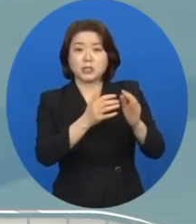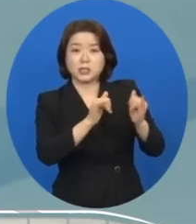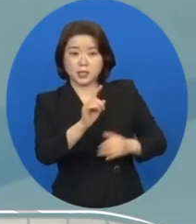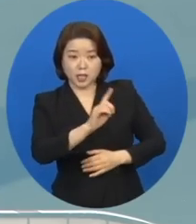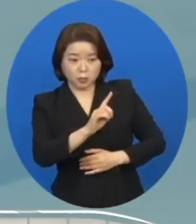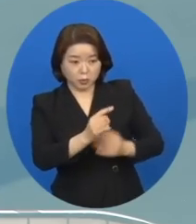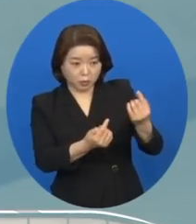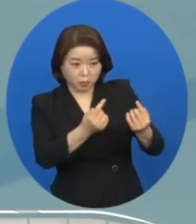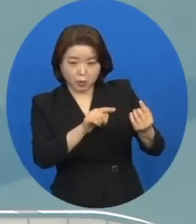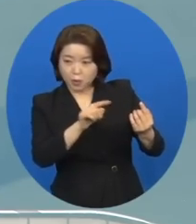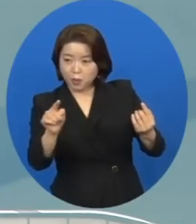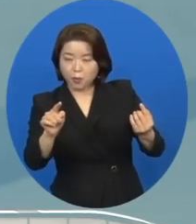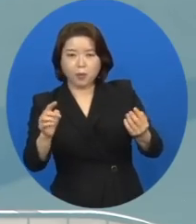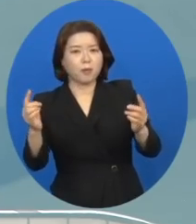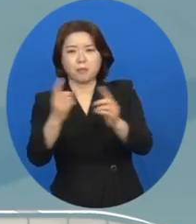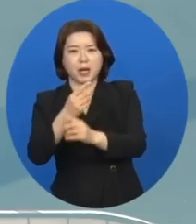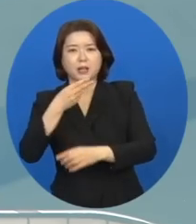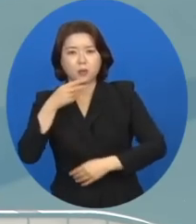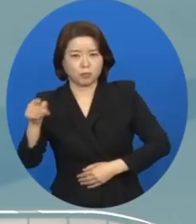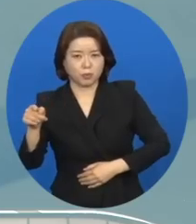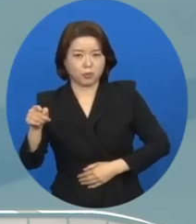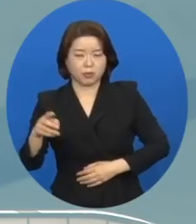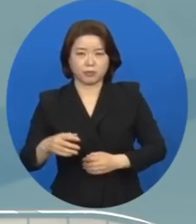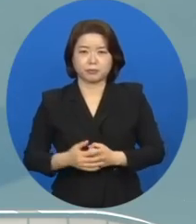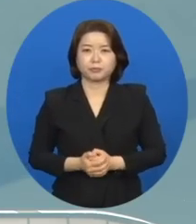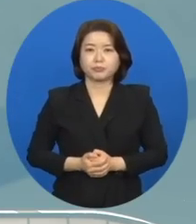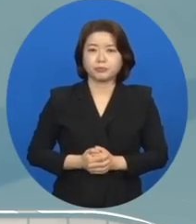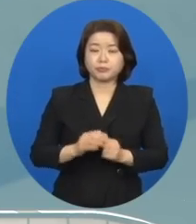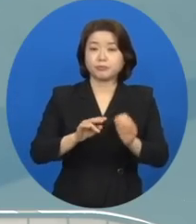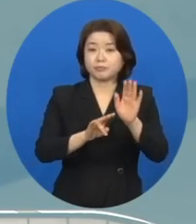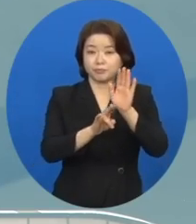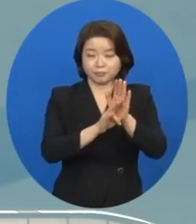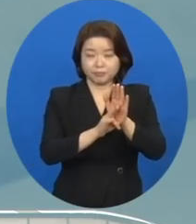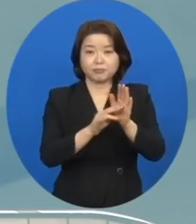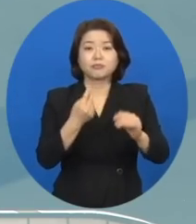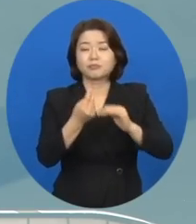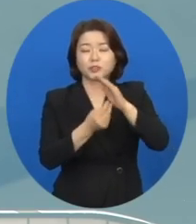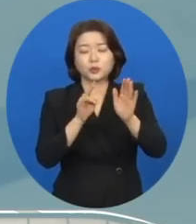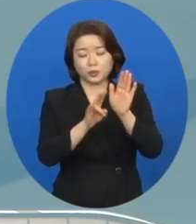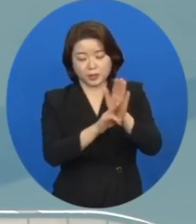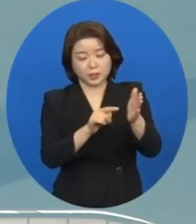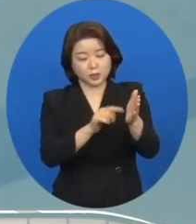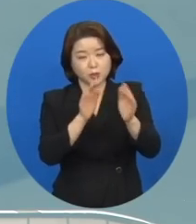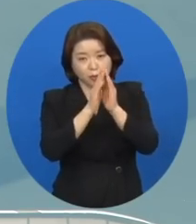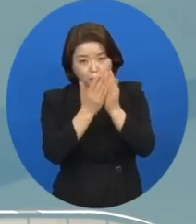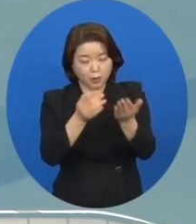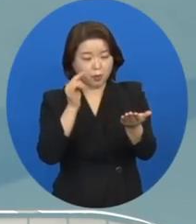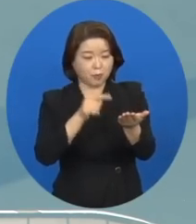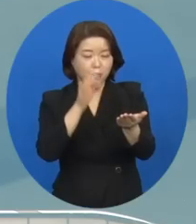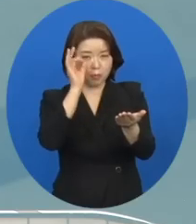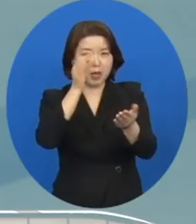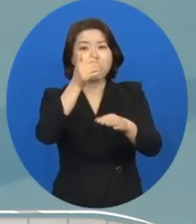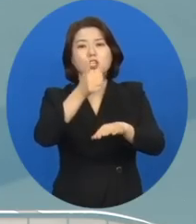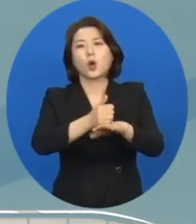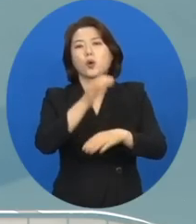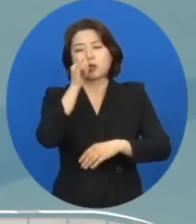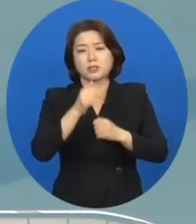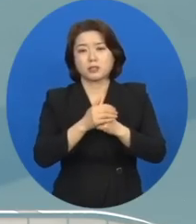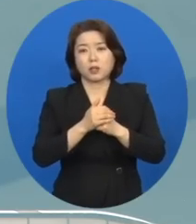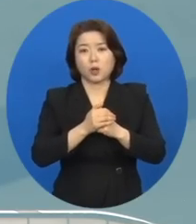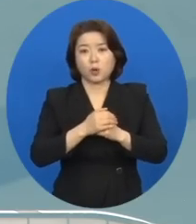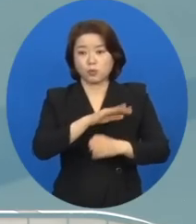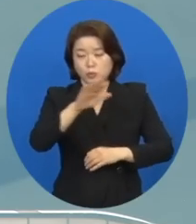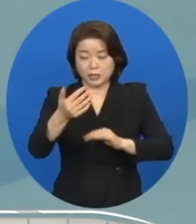모략으로도 바뀌지 않습니다. 우리는 이미 결론을 알고 있어요. 요한계시록에 이미 결론을 보고 있습니다. 그리고 우리는 그 전을 살고